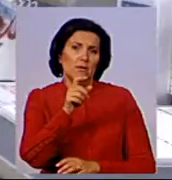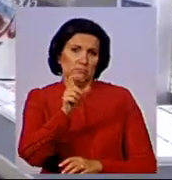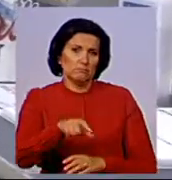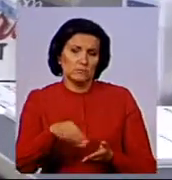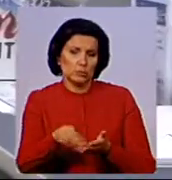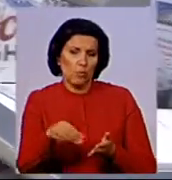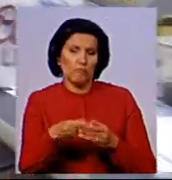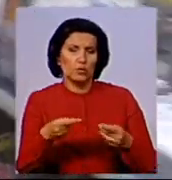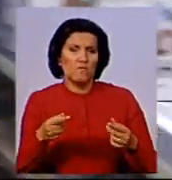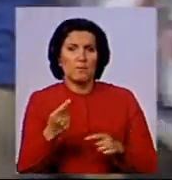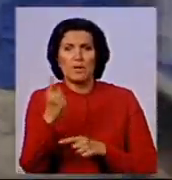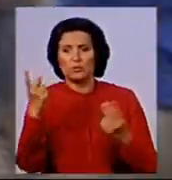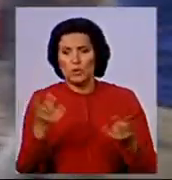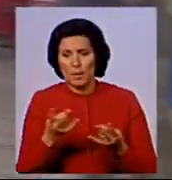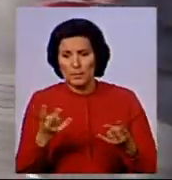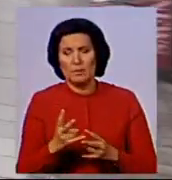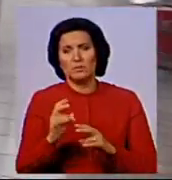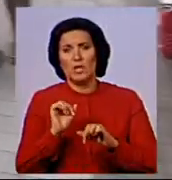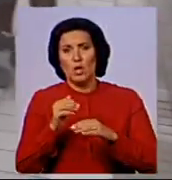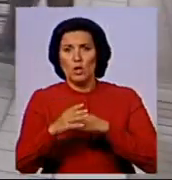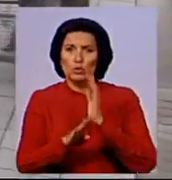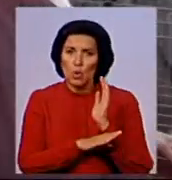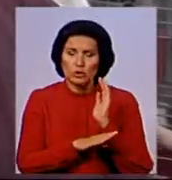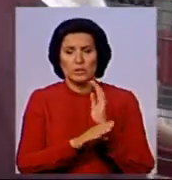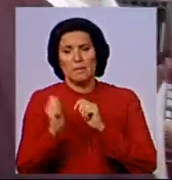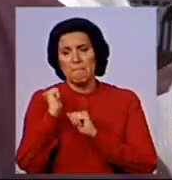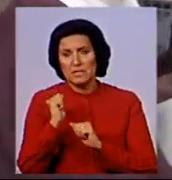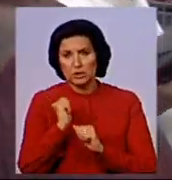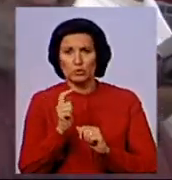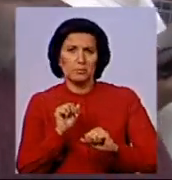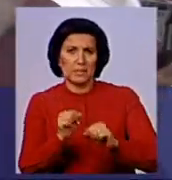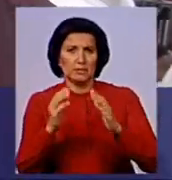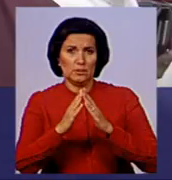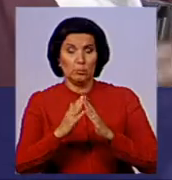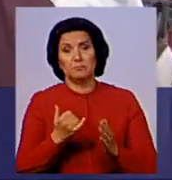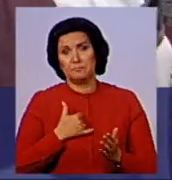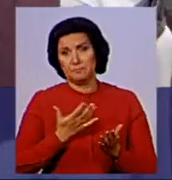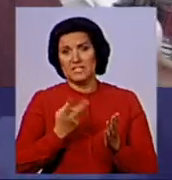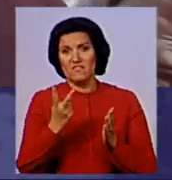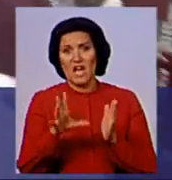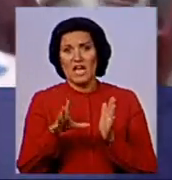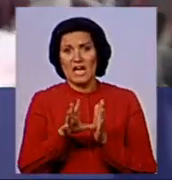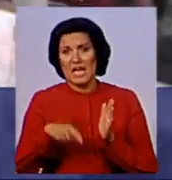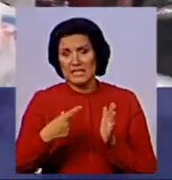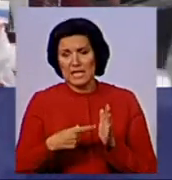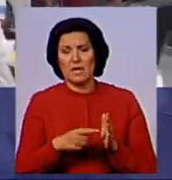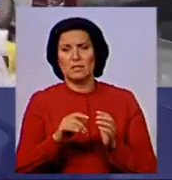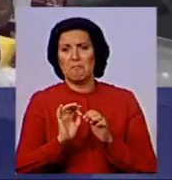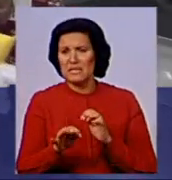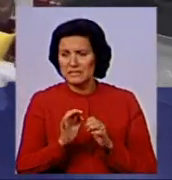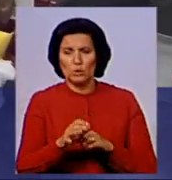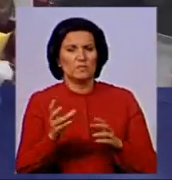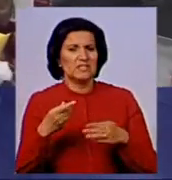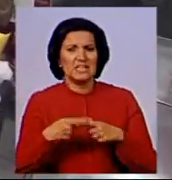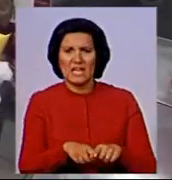товари першої необхідності і дошки та мішки, аби захистити будинки. Ми маємо два генератори, багато бензину, вся техніка